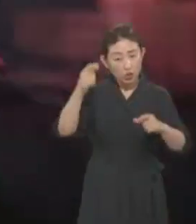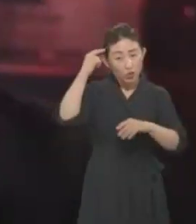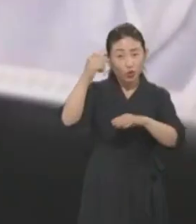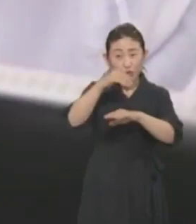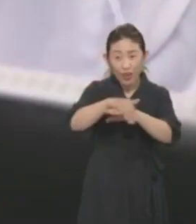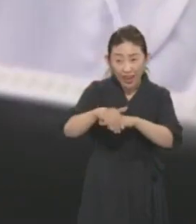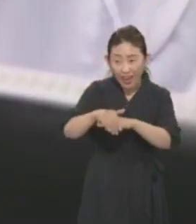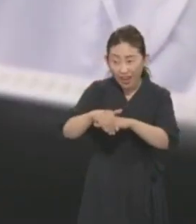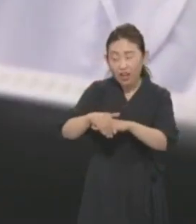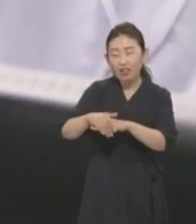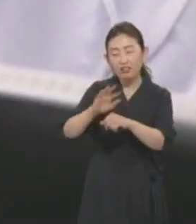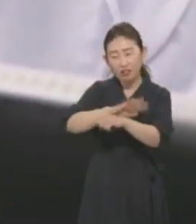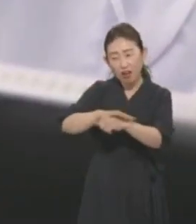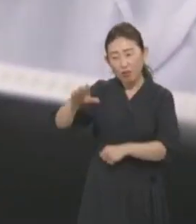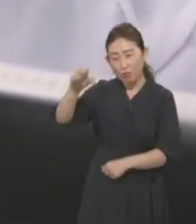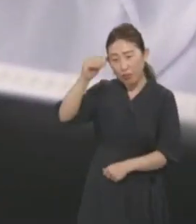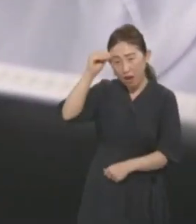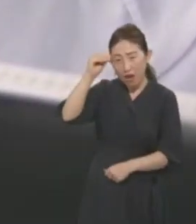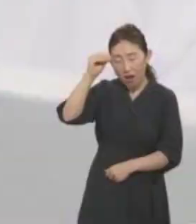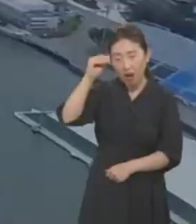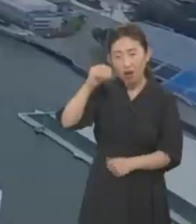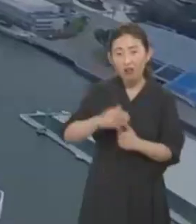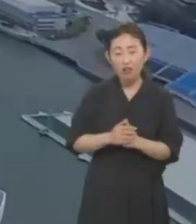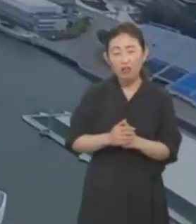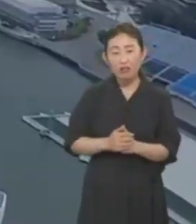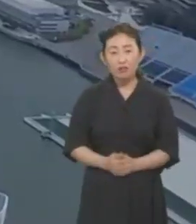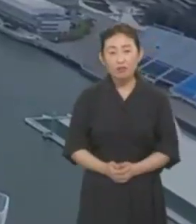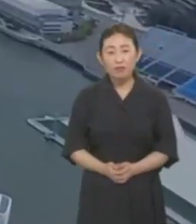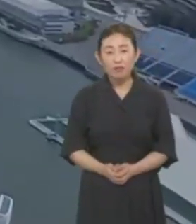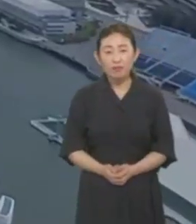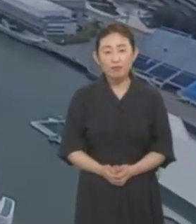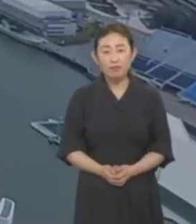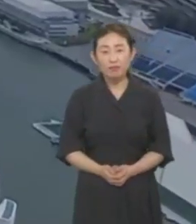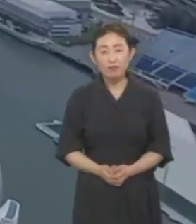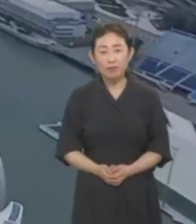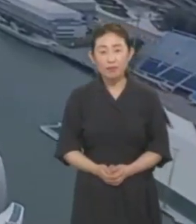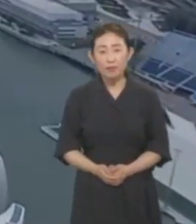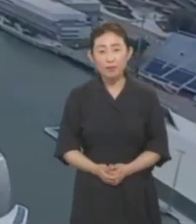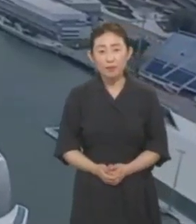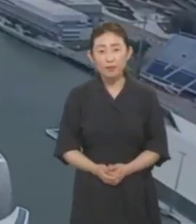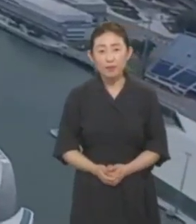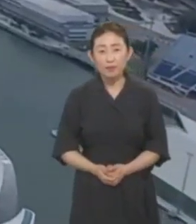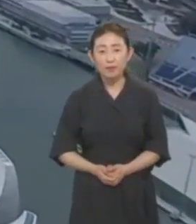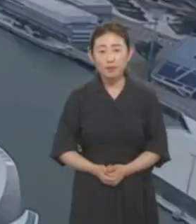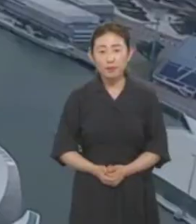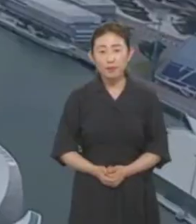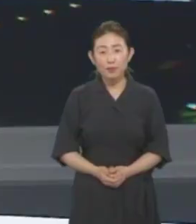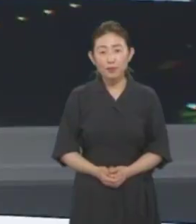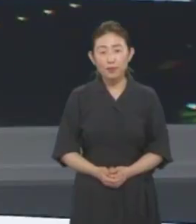단계에 있는 대전시에 시사하는 바가 큽니다. 싱가포르에서 TJB 조혜원입니다.